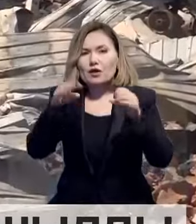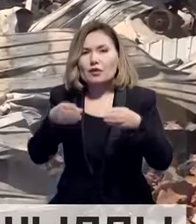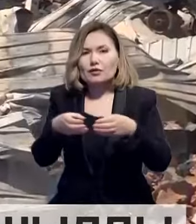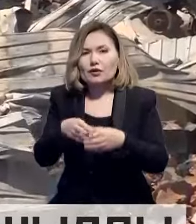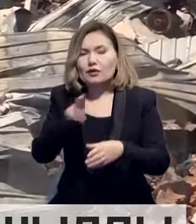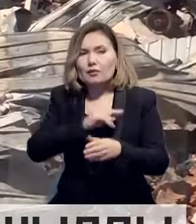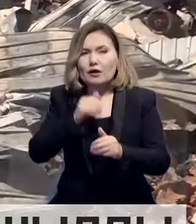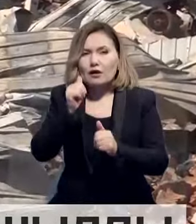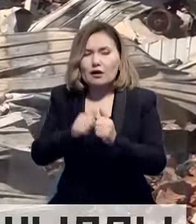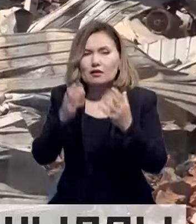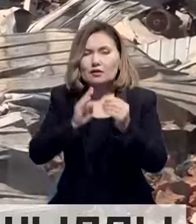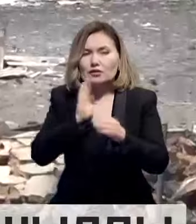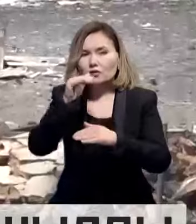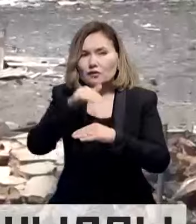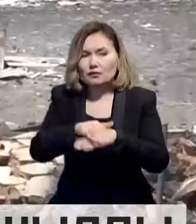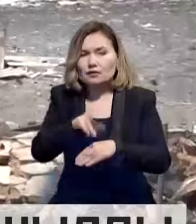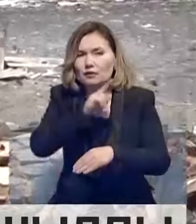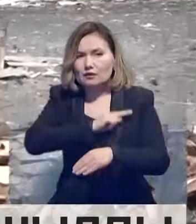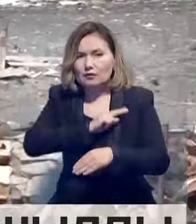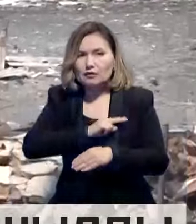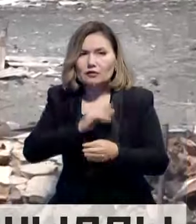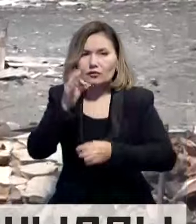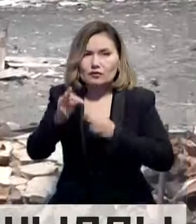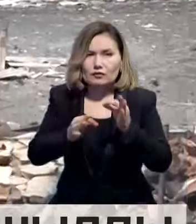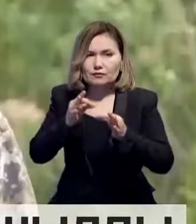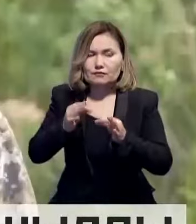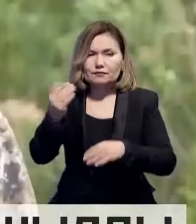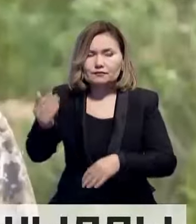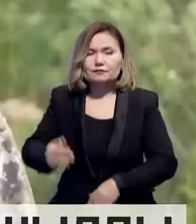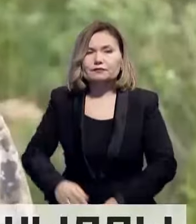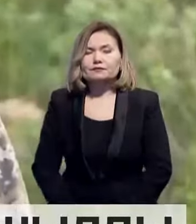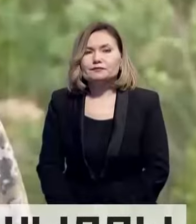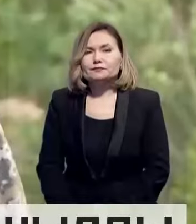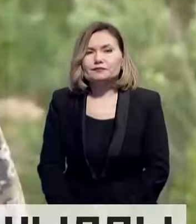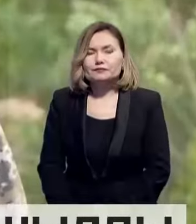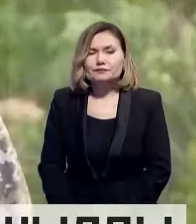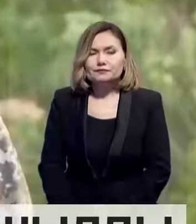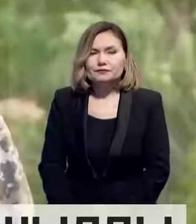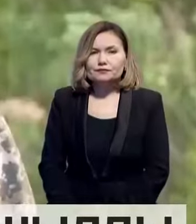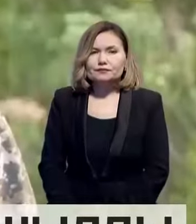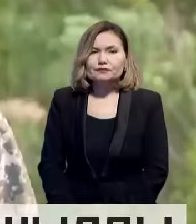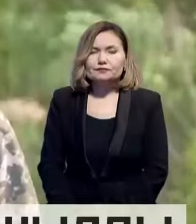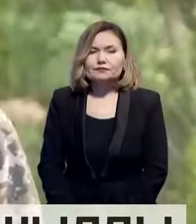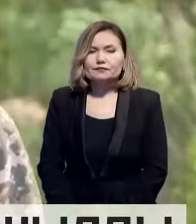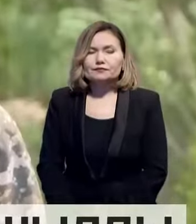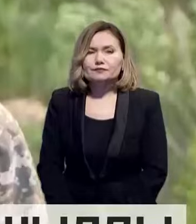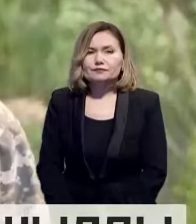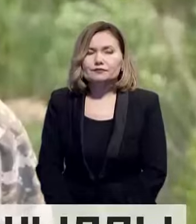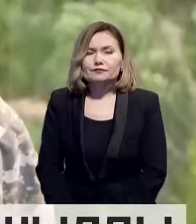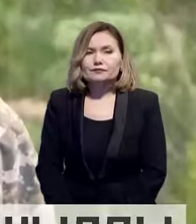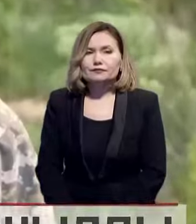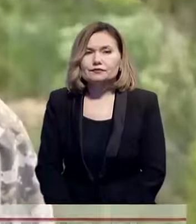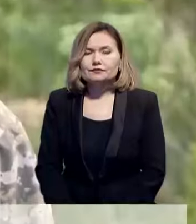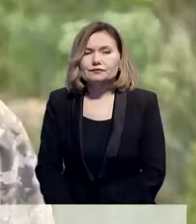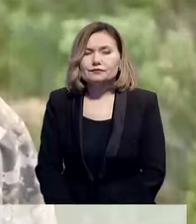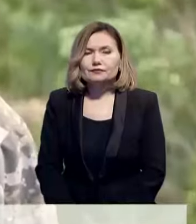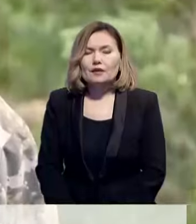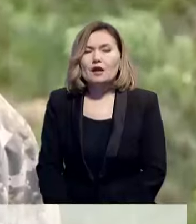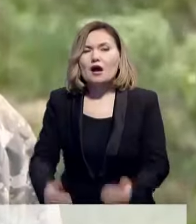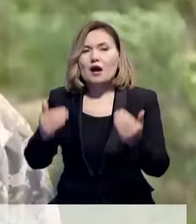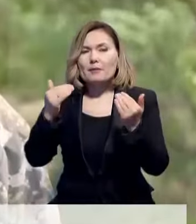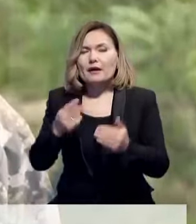жұмыстары күн-түн демей жүргізіліп жатқанын айтады. сегодня мы работаем в двух направлениях. Это бүгін